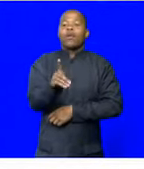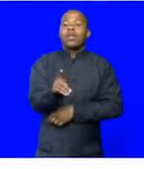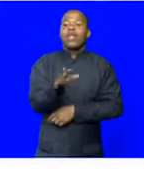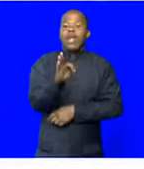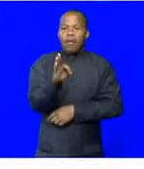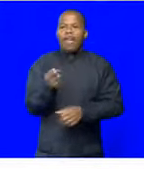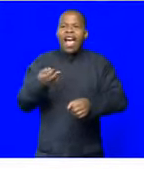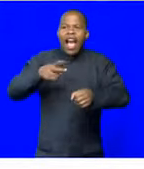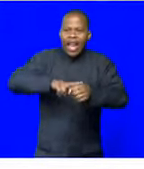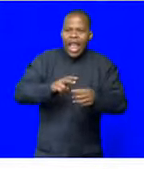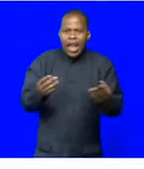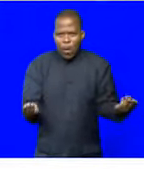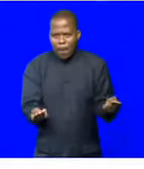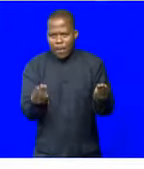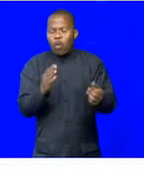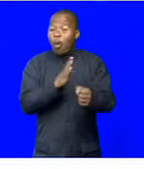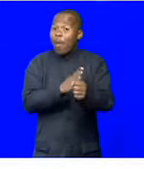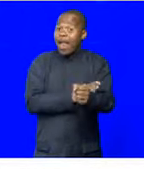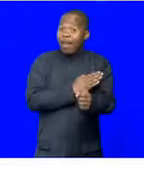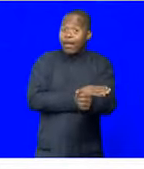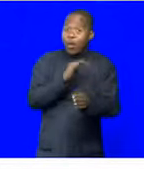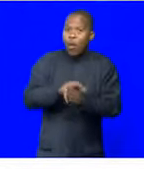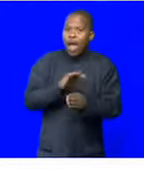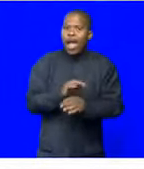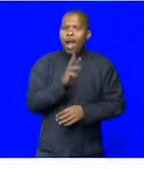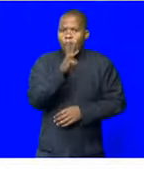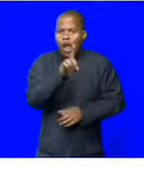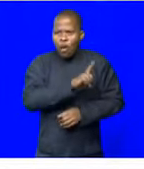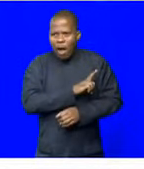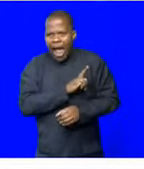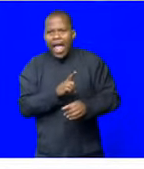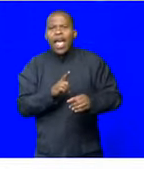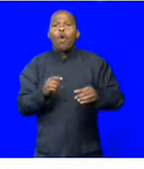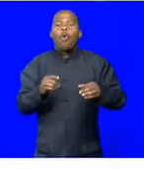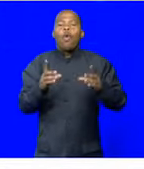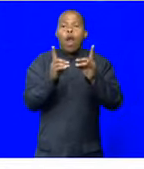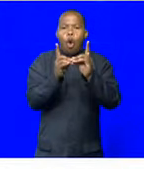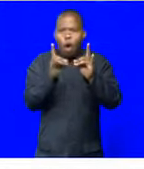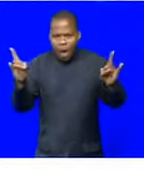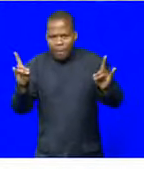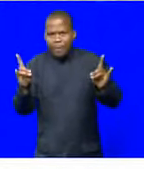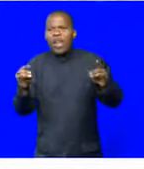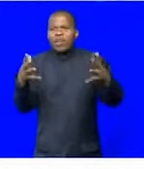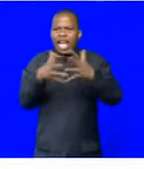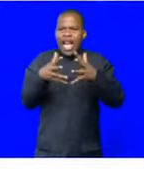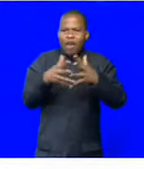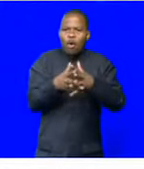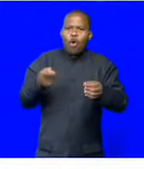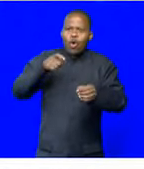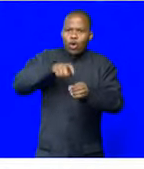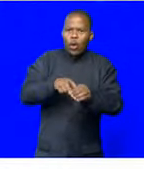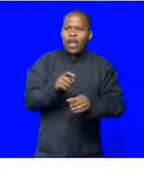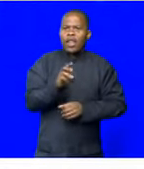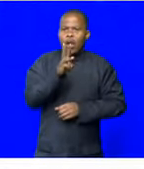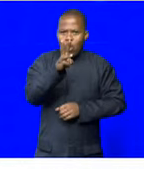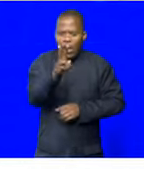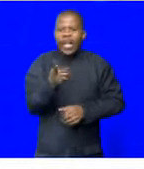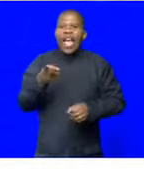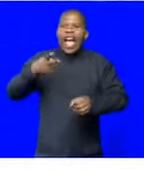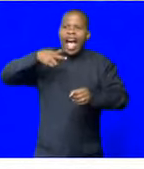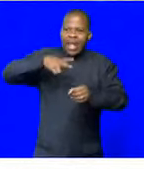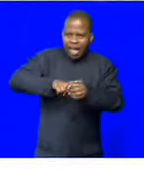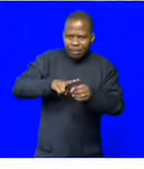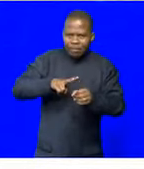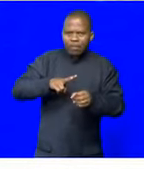ukuthi sitawusitakala kakhulu ngoba siyakhona nekubambela khona imihlangano asinemihlangano lemikhulu noma hulumende afise